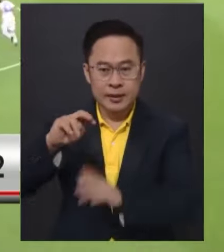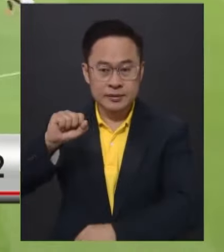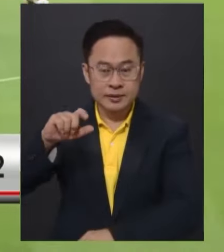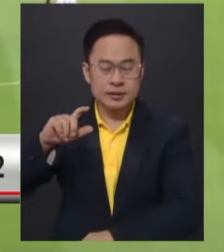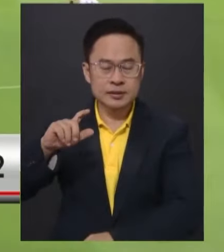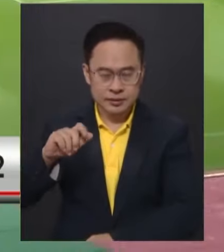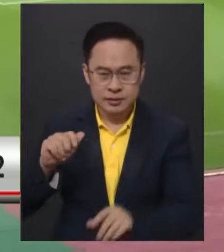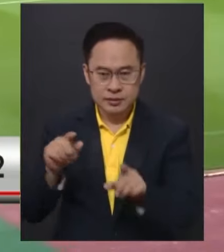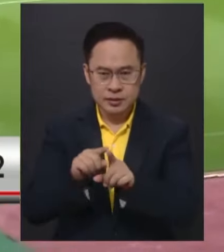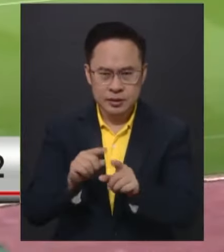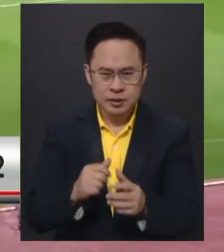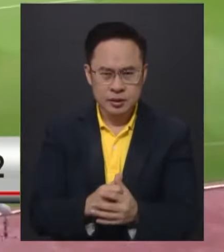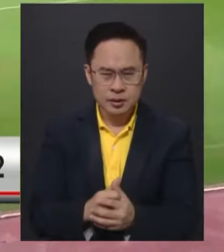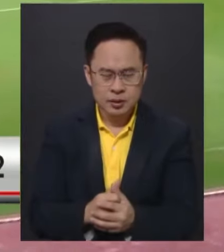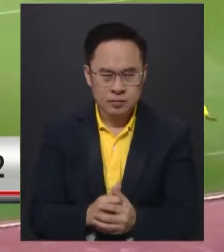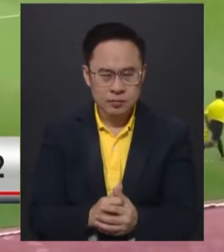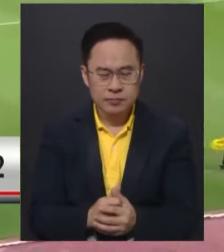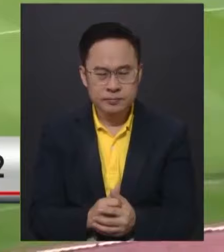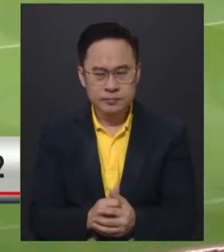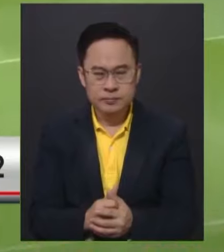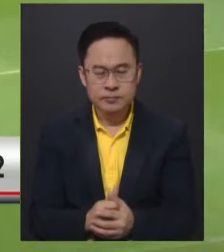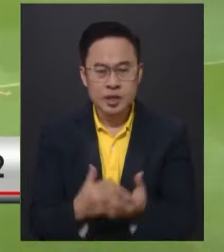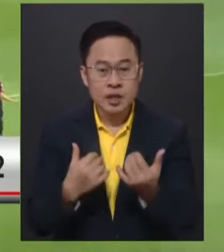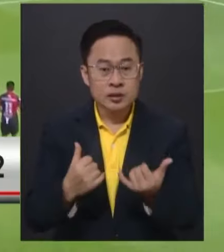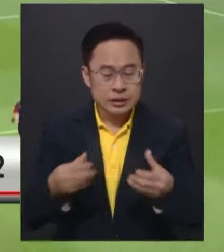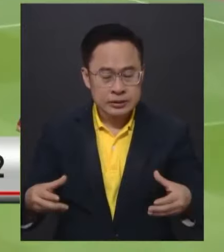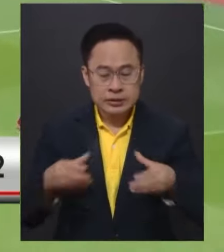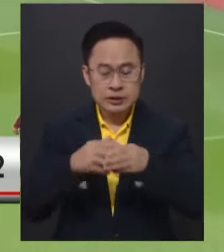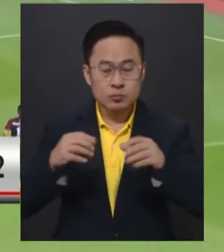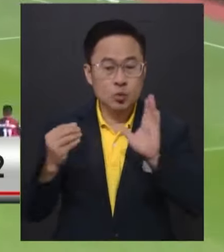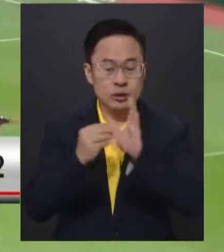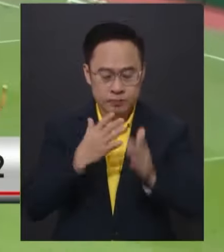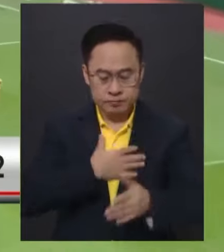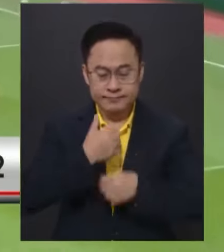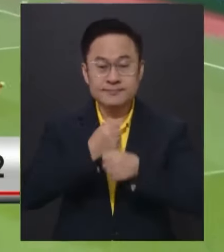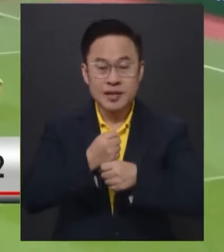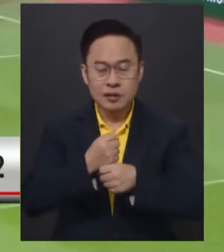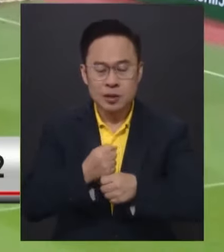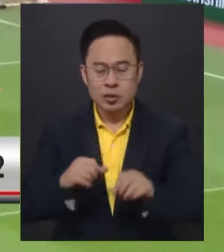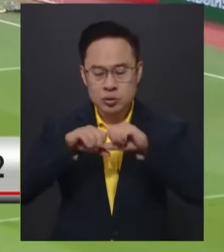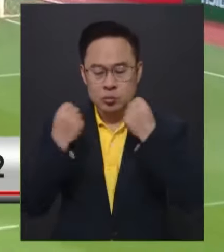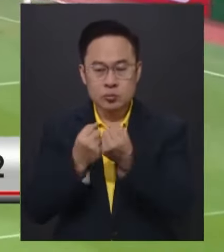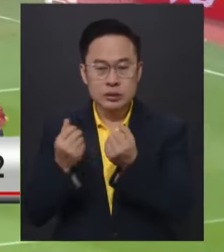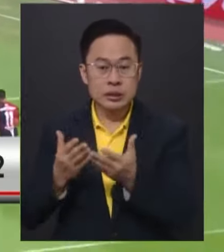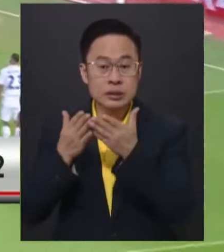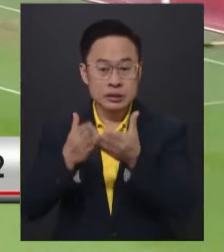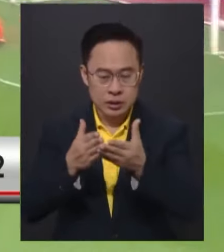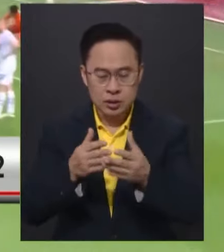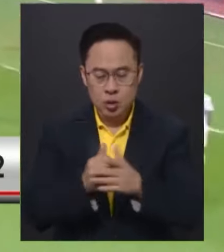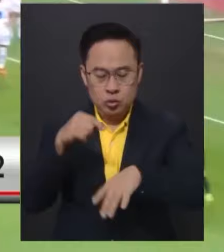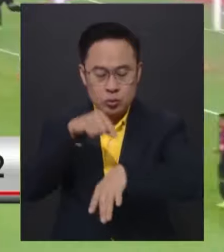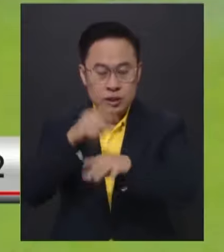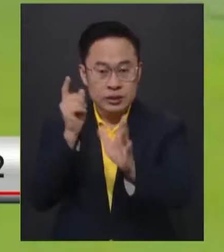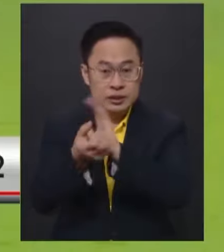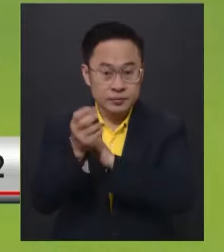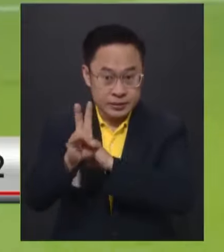างครับเปิดบ้านรับการมาเยือนของการท่าเรือ FC โดยเกมนี้เนี่ยเป็นเจ้าถิ่นแบงคอกได้ประตูขึ้นนำก่อนนาที17